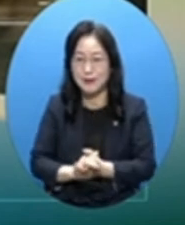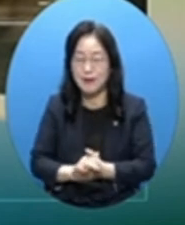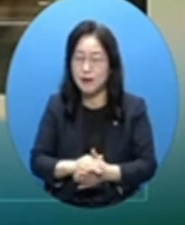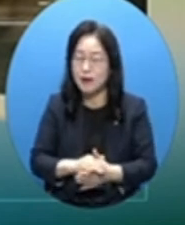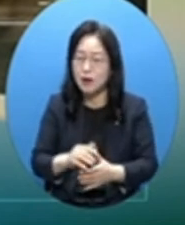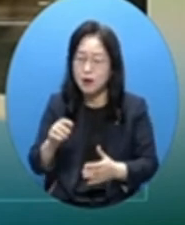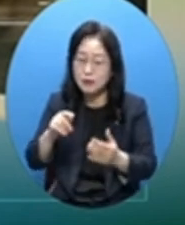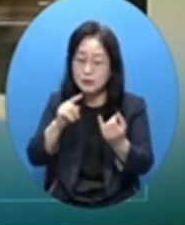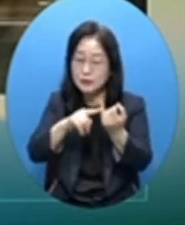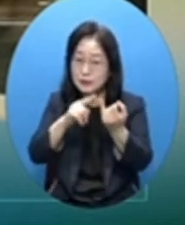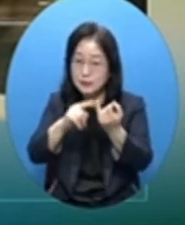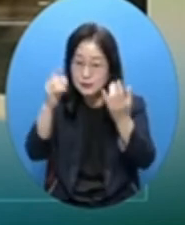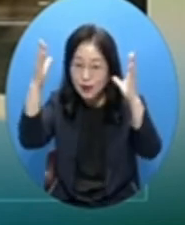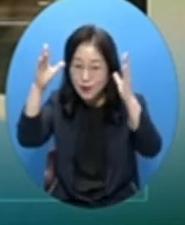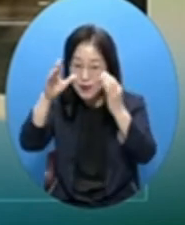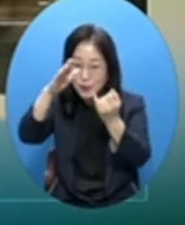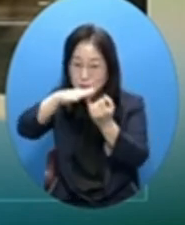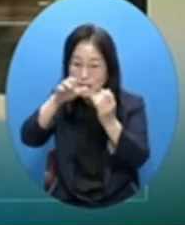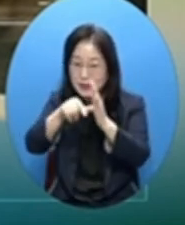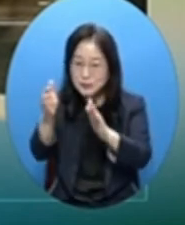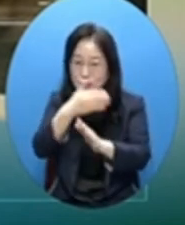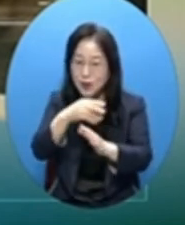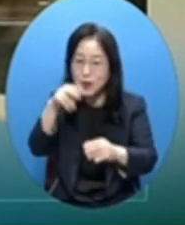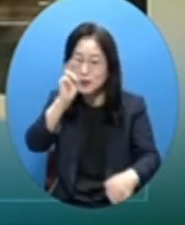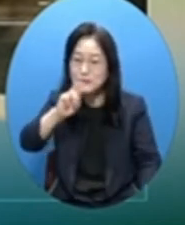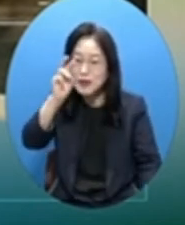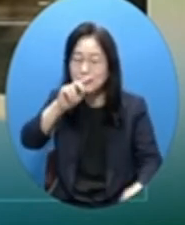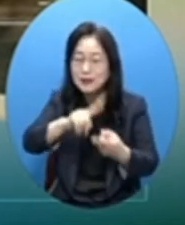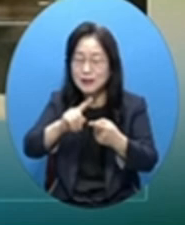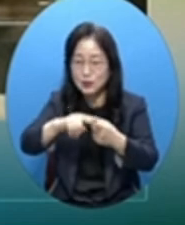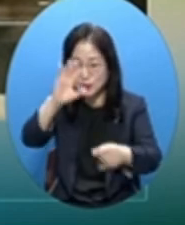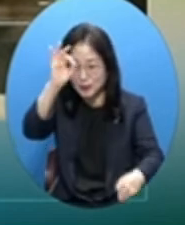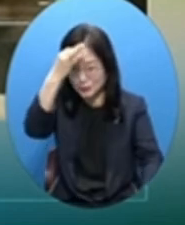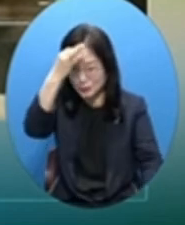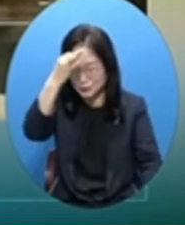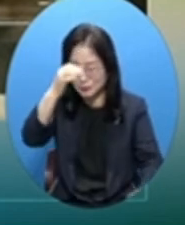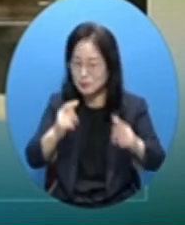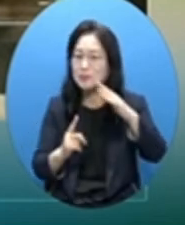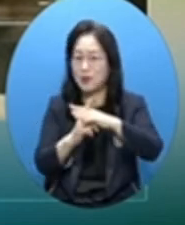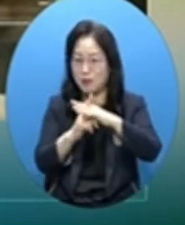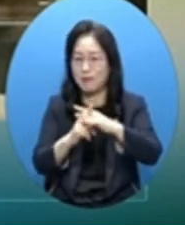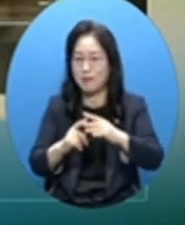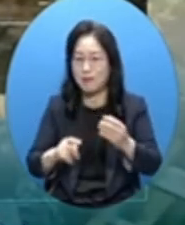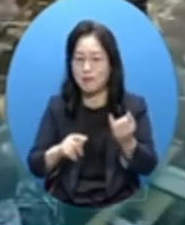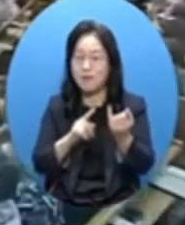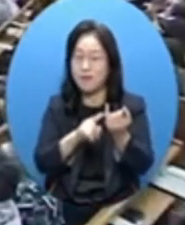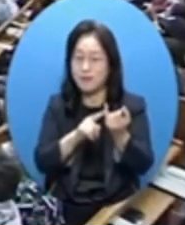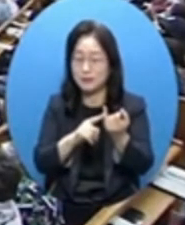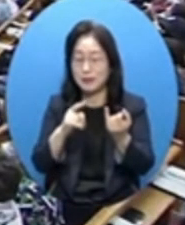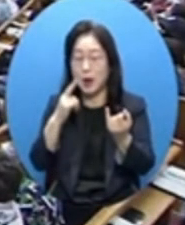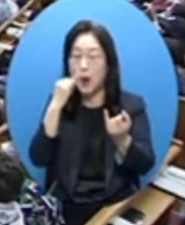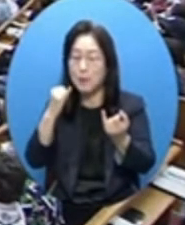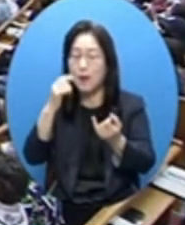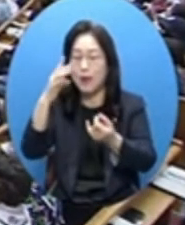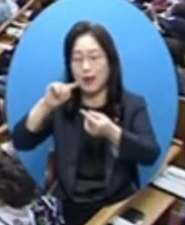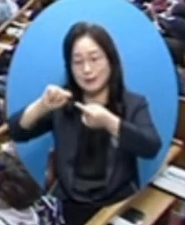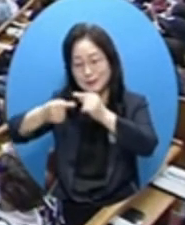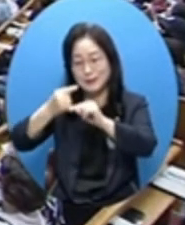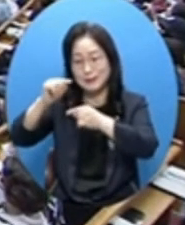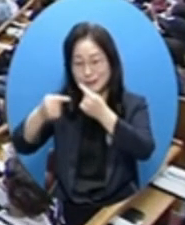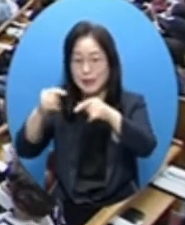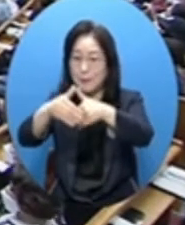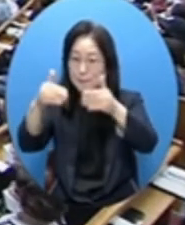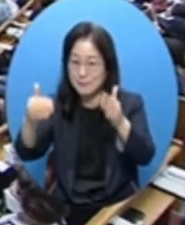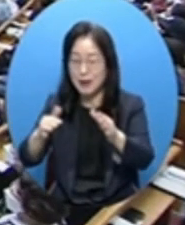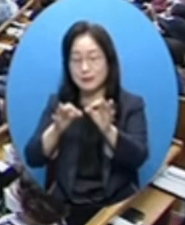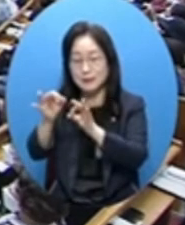그런데 어려서부터 음악의 재능이 남달랐습니다 어머니가 뜨개방을 했는데 세